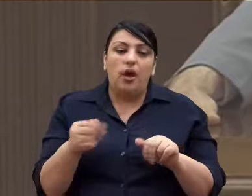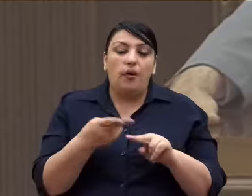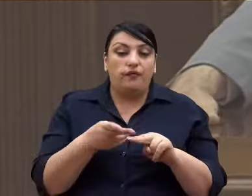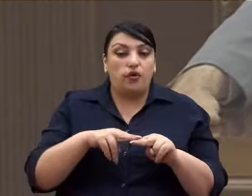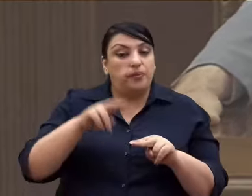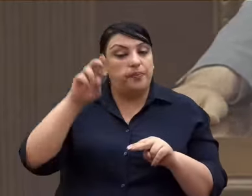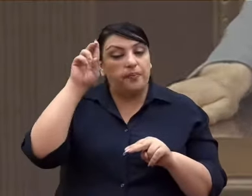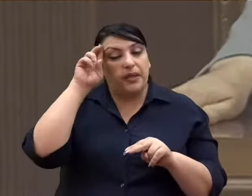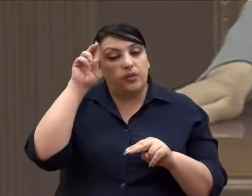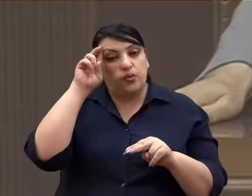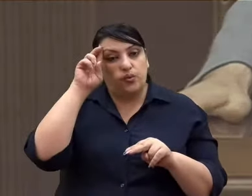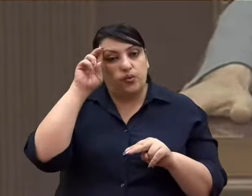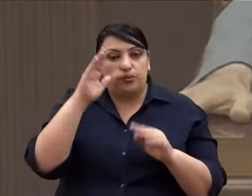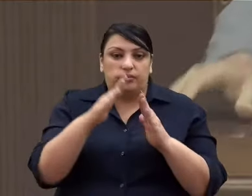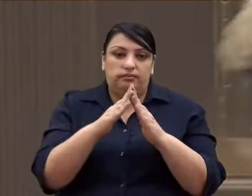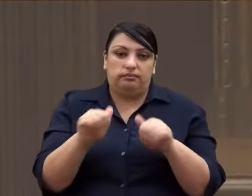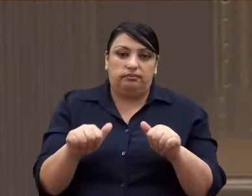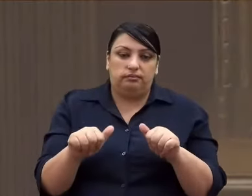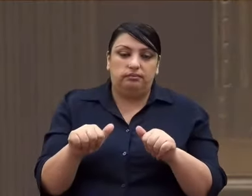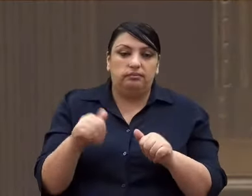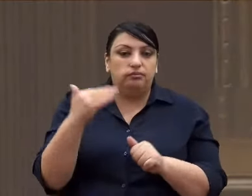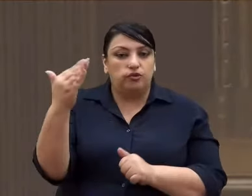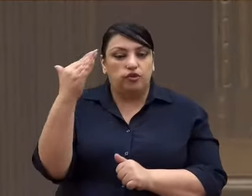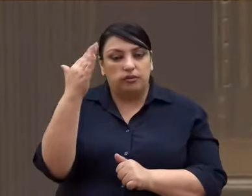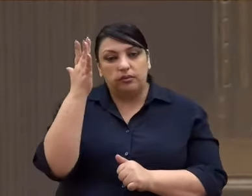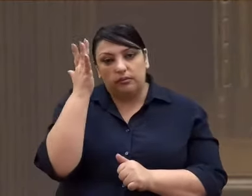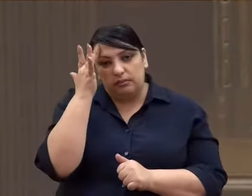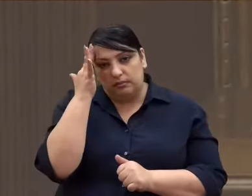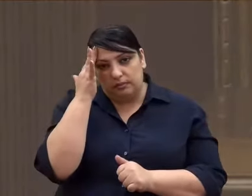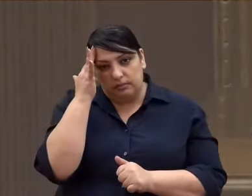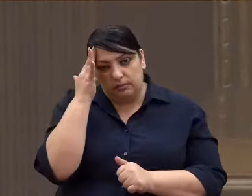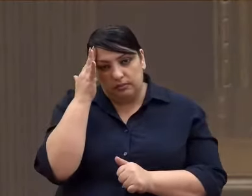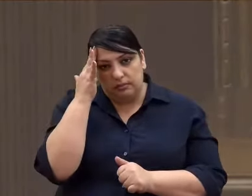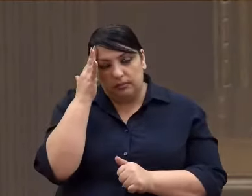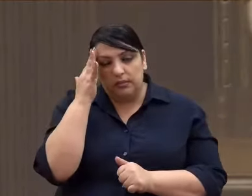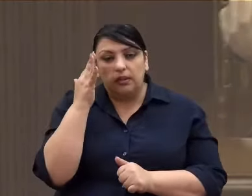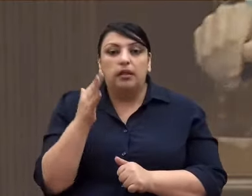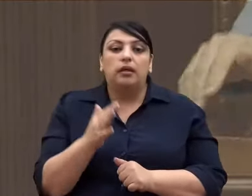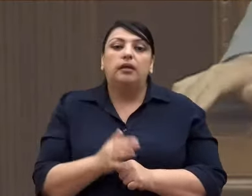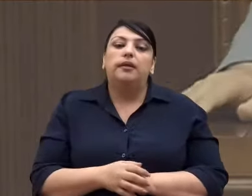պետություն չեղարկելու նպատակը չեզոքացել։